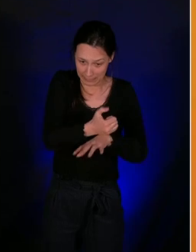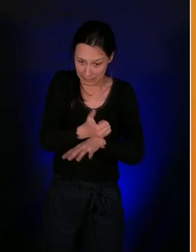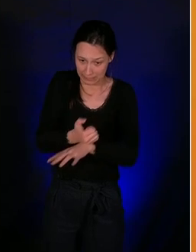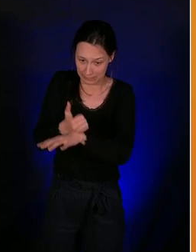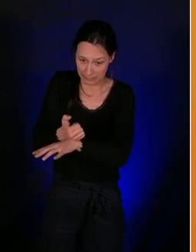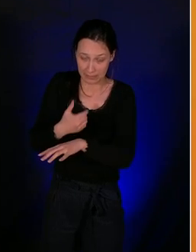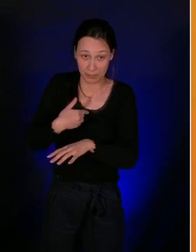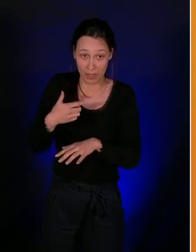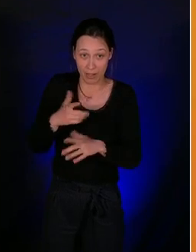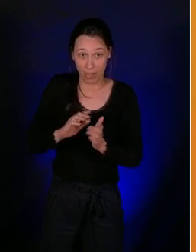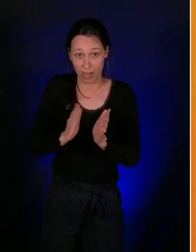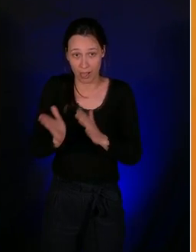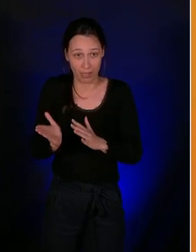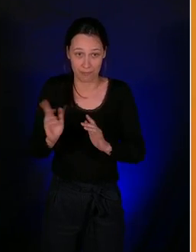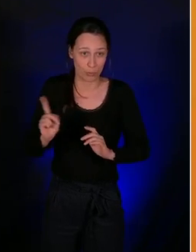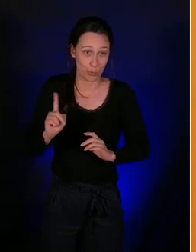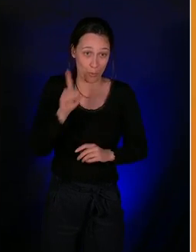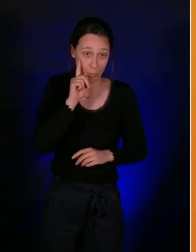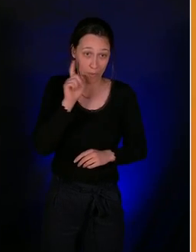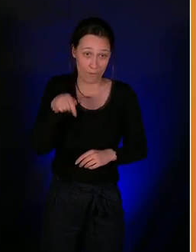camarades mangent ensuite. Merci.